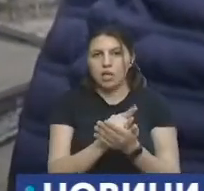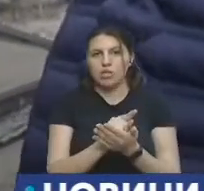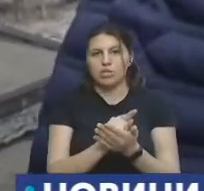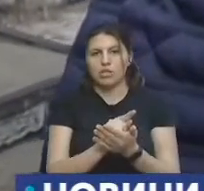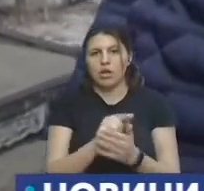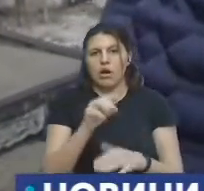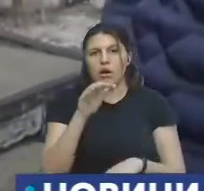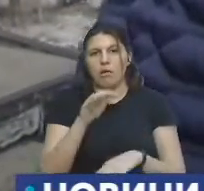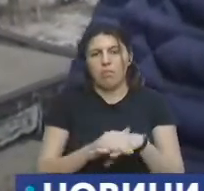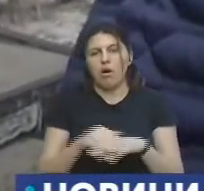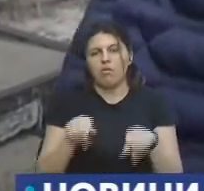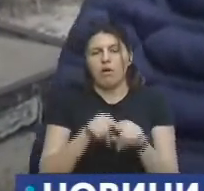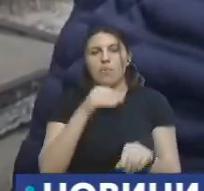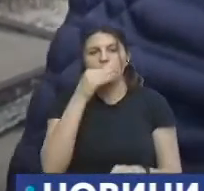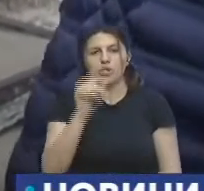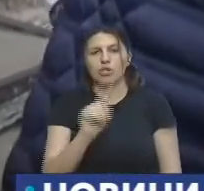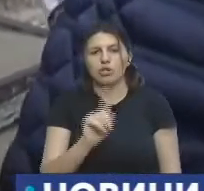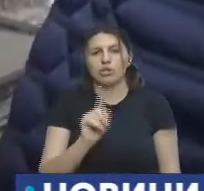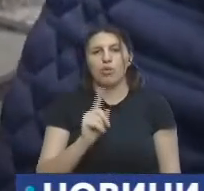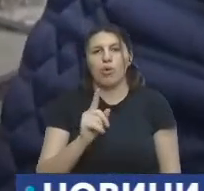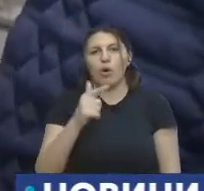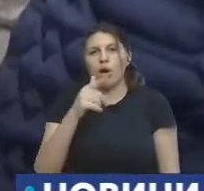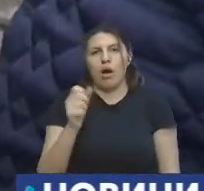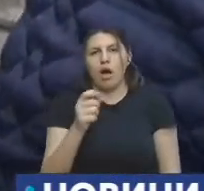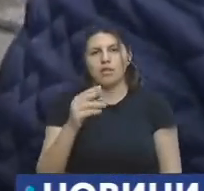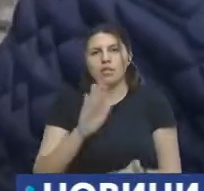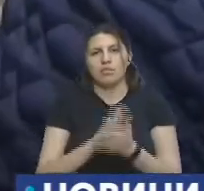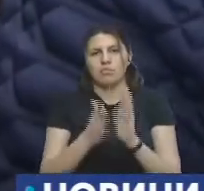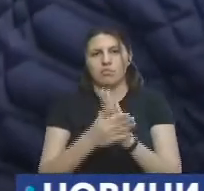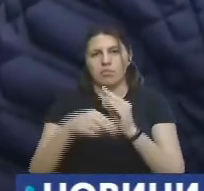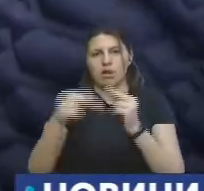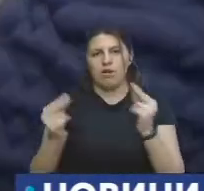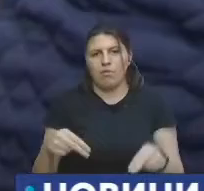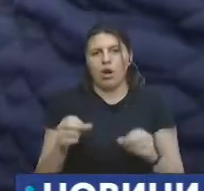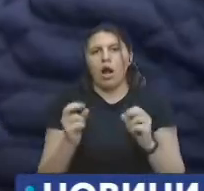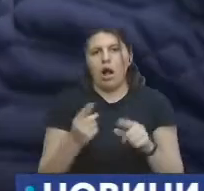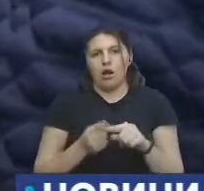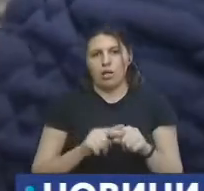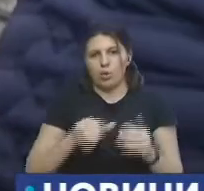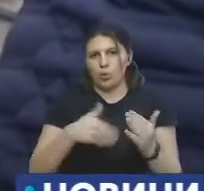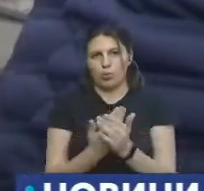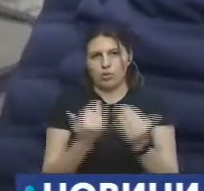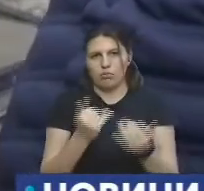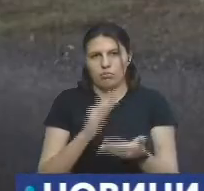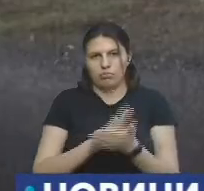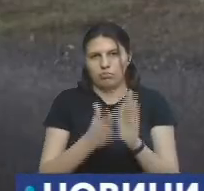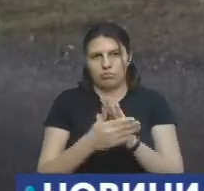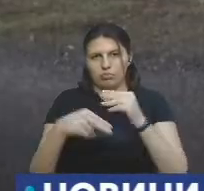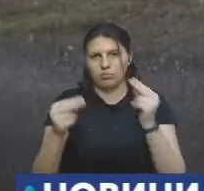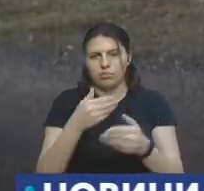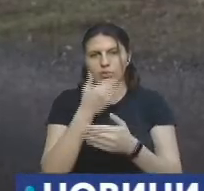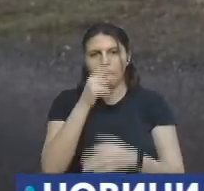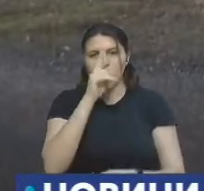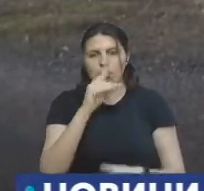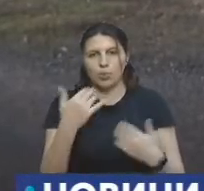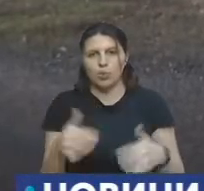як відповів мені, що це, Горгаз не заключив з ним договір. Як це вони до сих пор не заключили? 2 місяці вже.